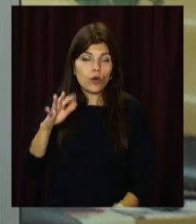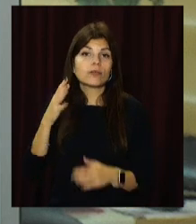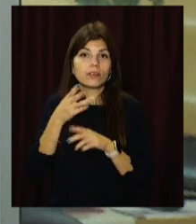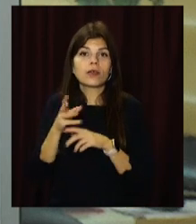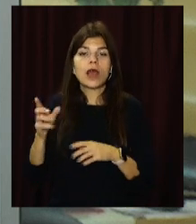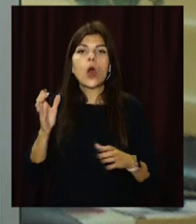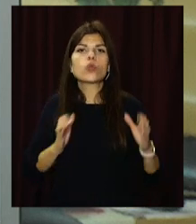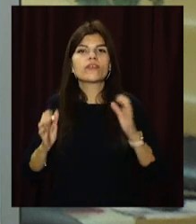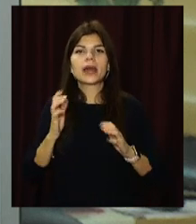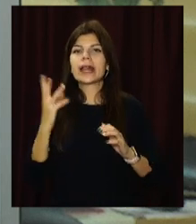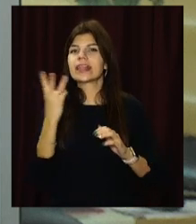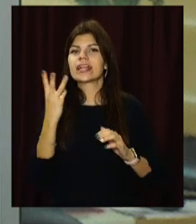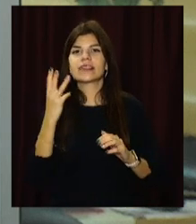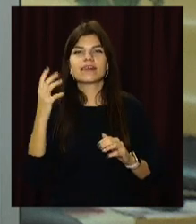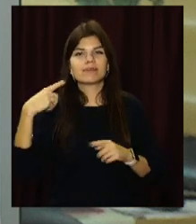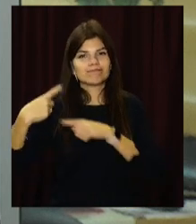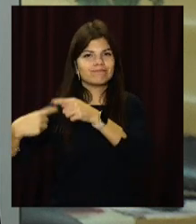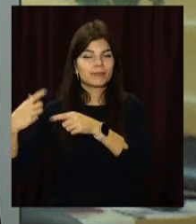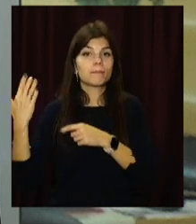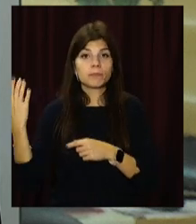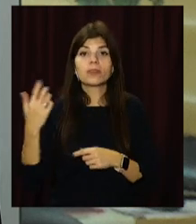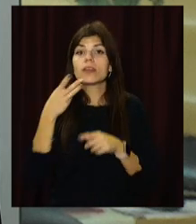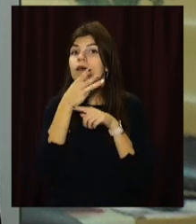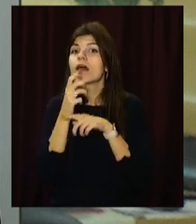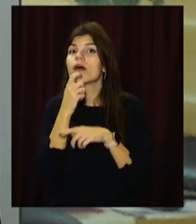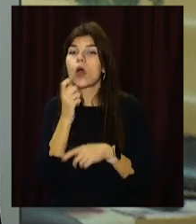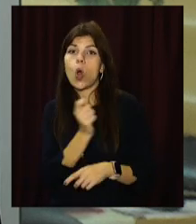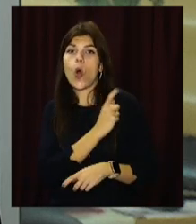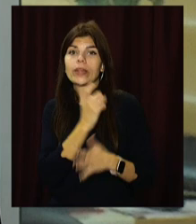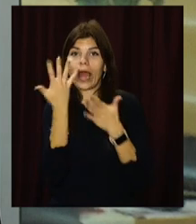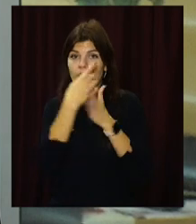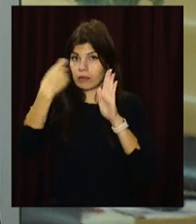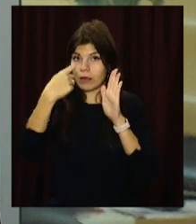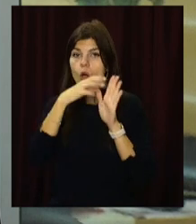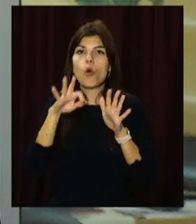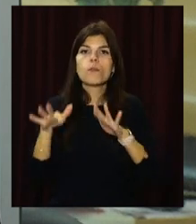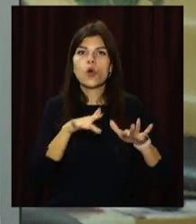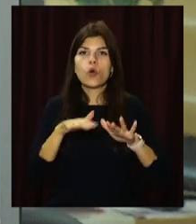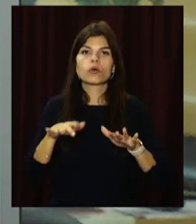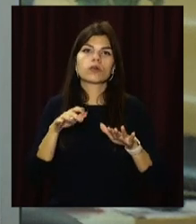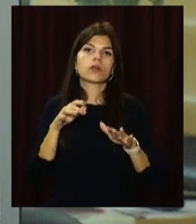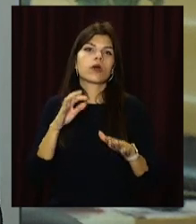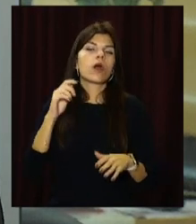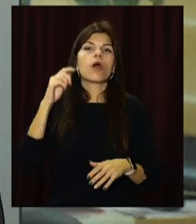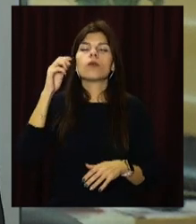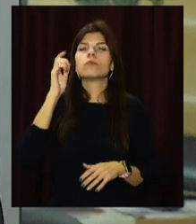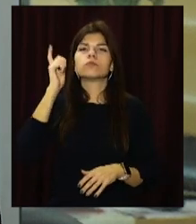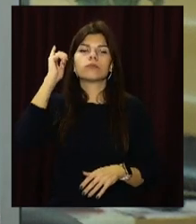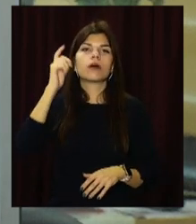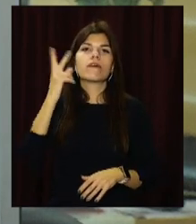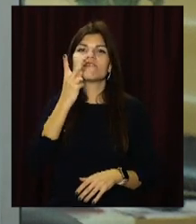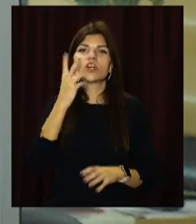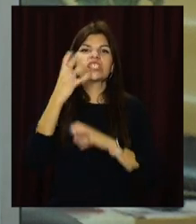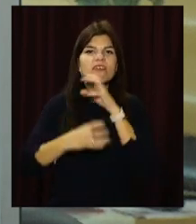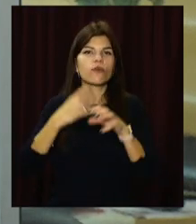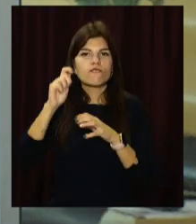університету третього віку. Першим глядачі переглянули фільм Одеської кіностудії про подвиг розвідників у роки Другої світової –